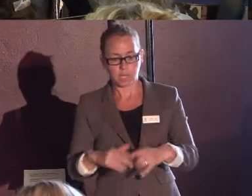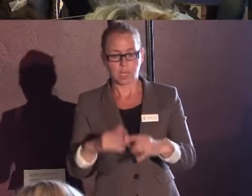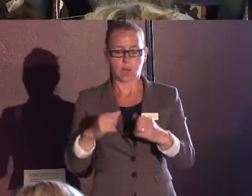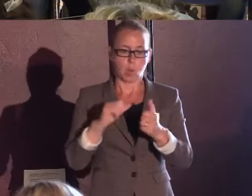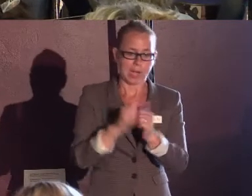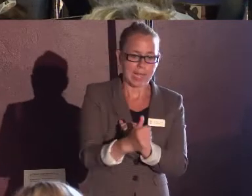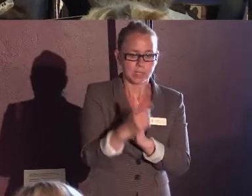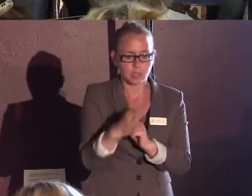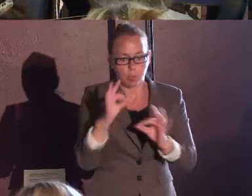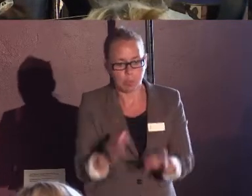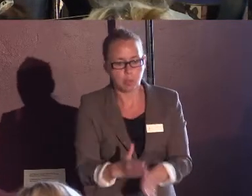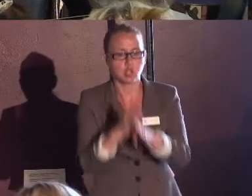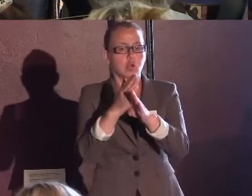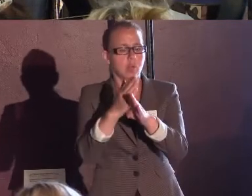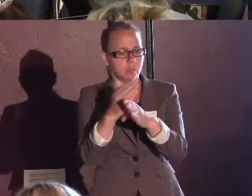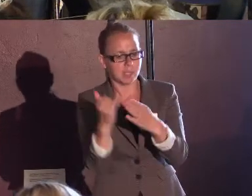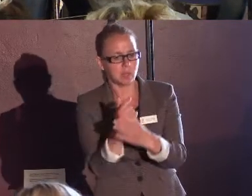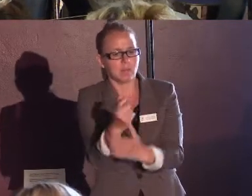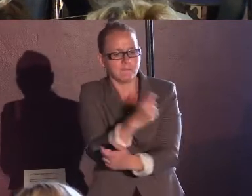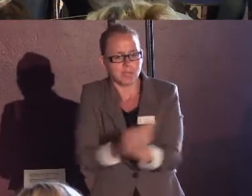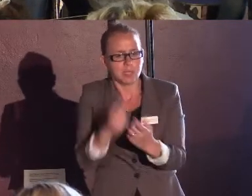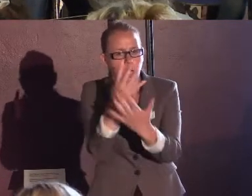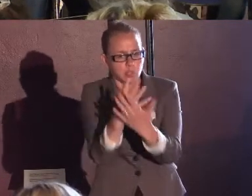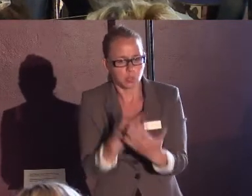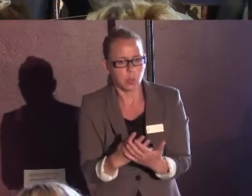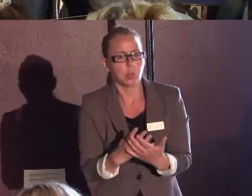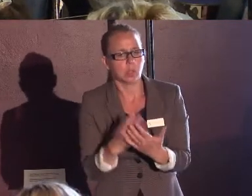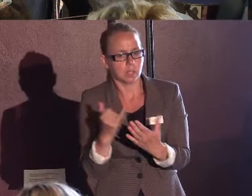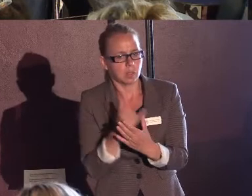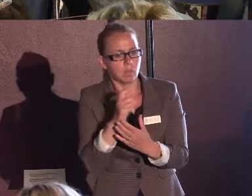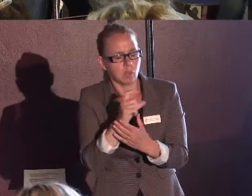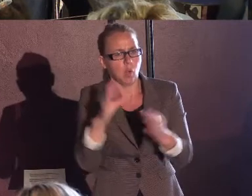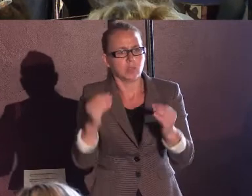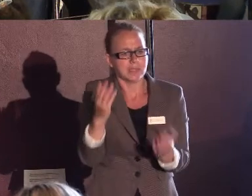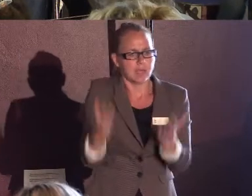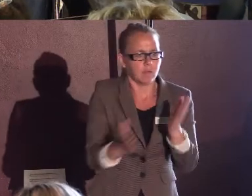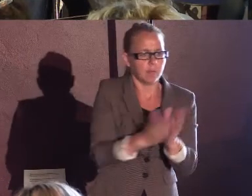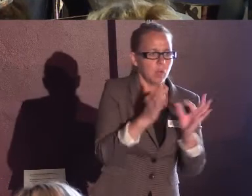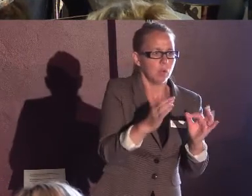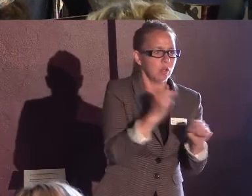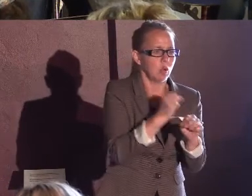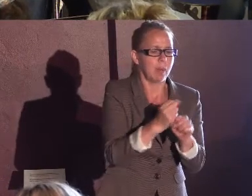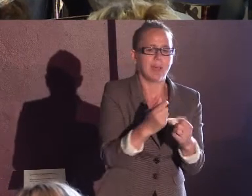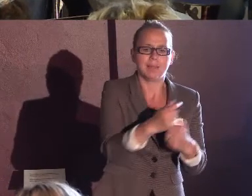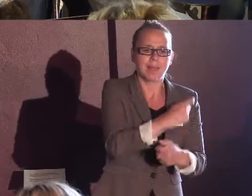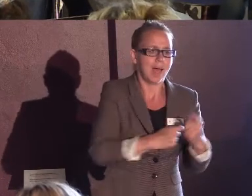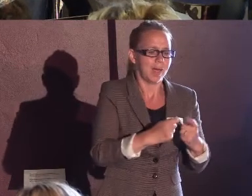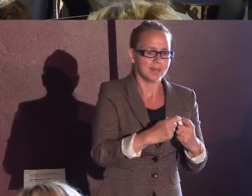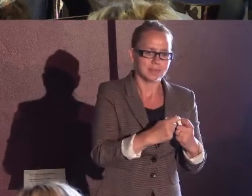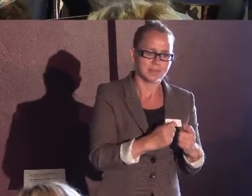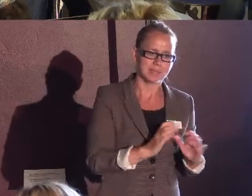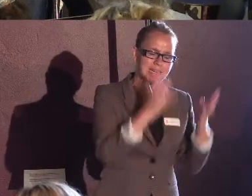och ledarskapet är uppbyggt och även den finansiella strukturen och jämföra det med hur man jobbar i näringslivet. Det är inte alltid